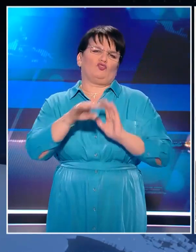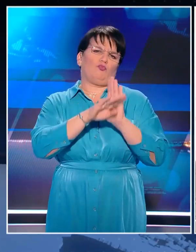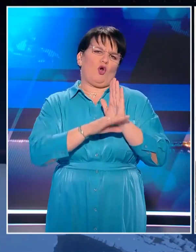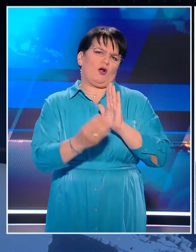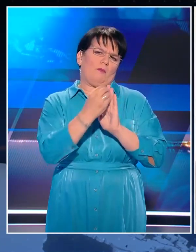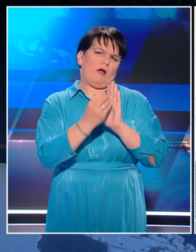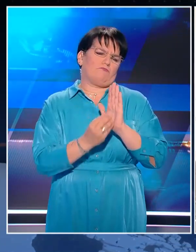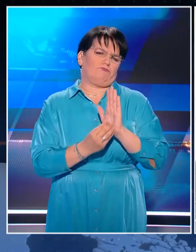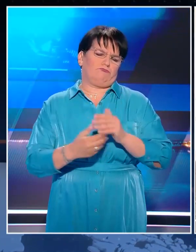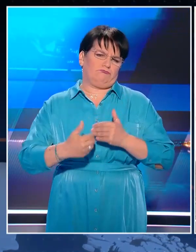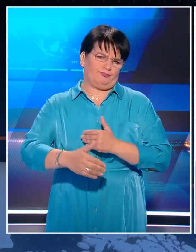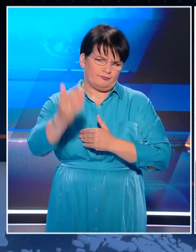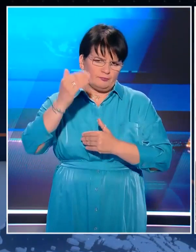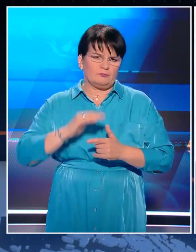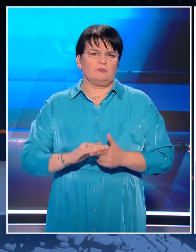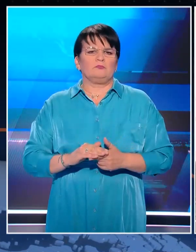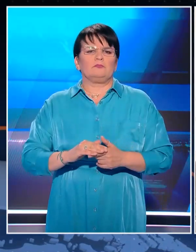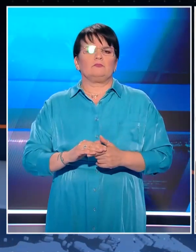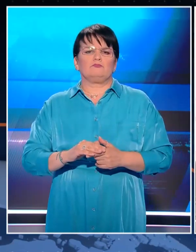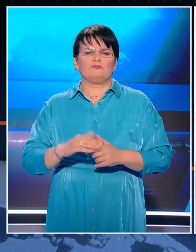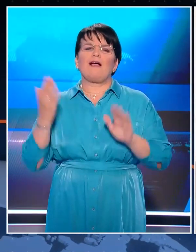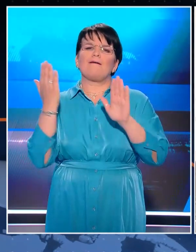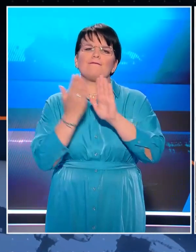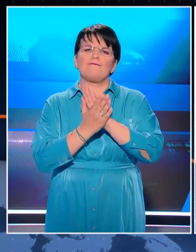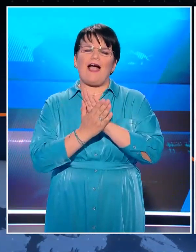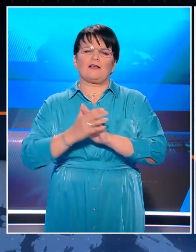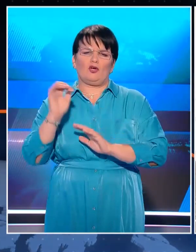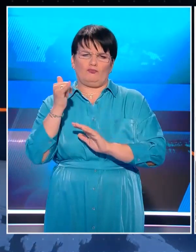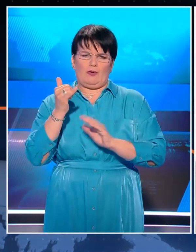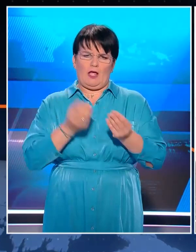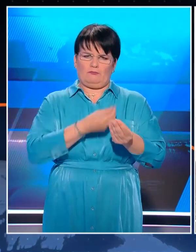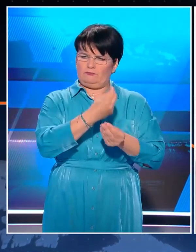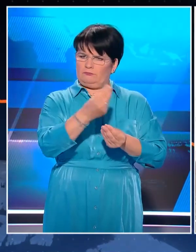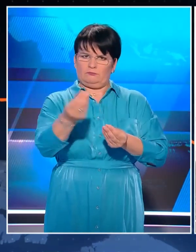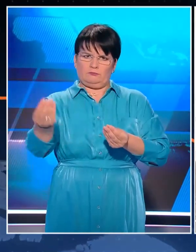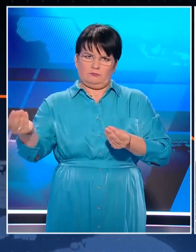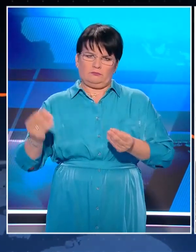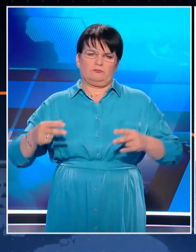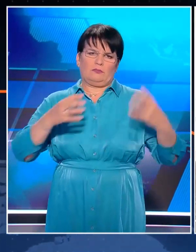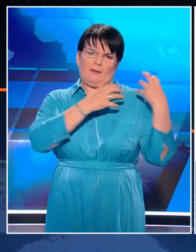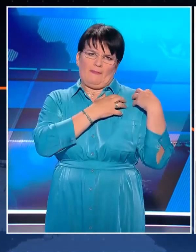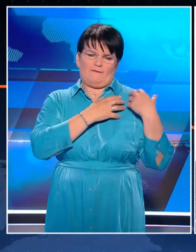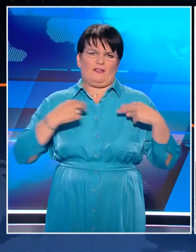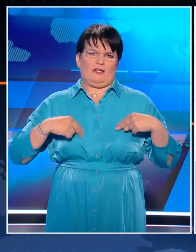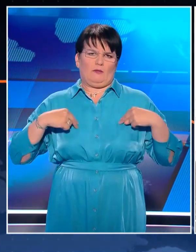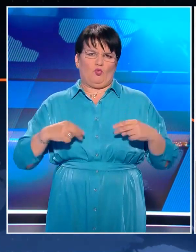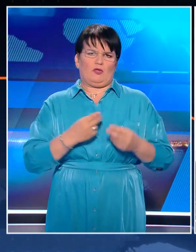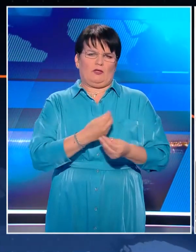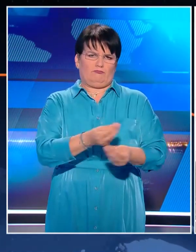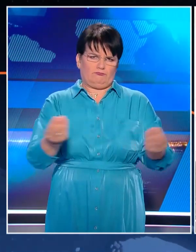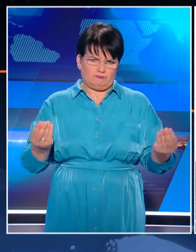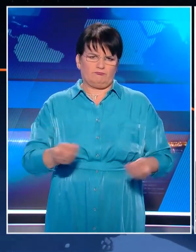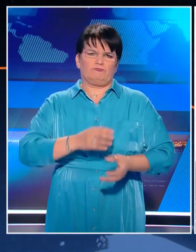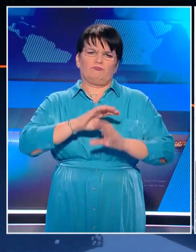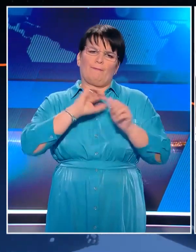δηλώσεις. Μπροστά σας βρίσκονται ήδη οι γνωστοί μπλε φάκελοι, οι οποίοι συμπεριλαμβάνουν